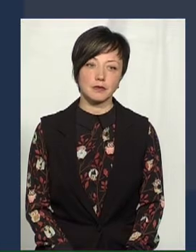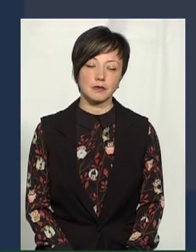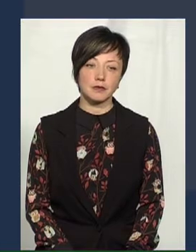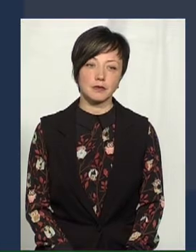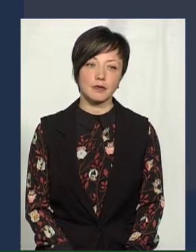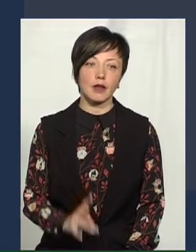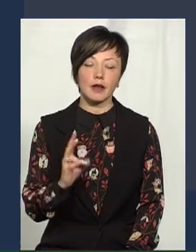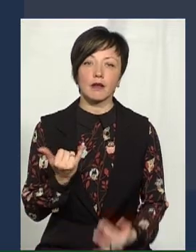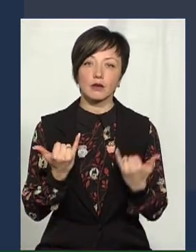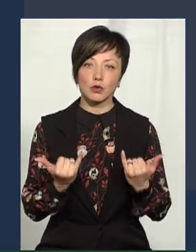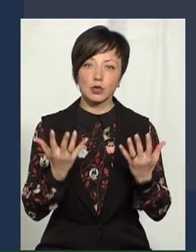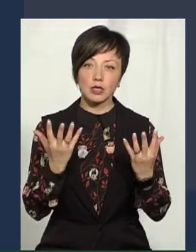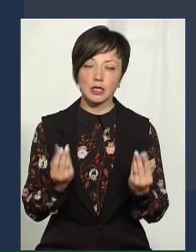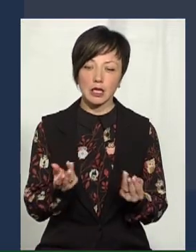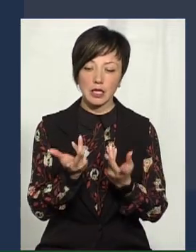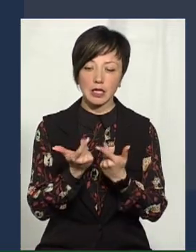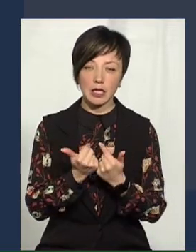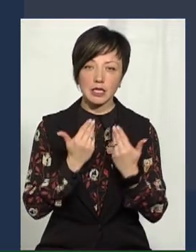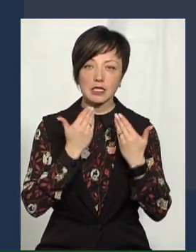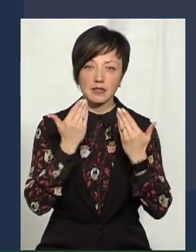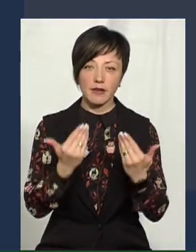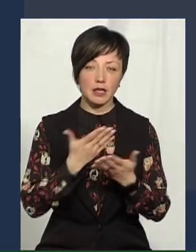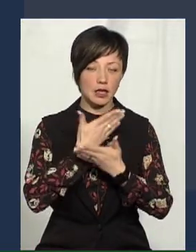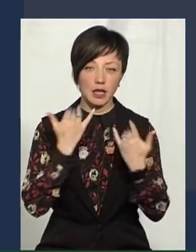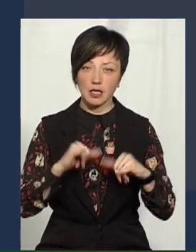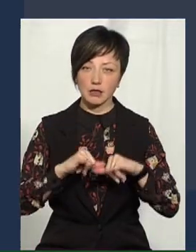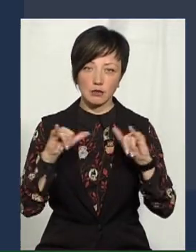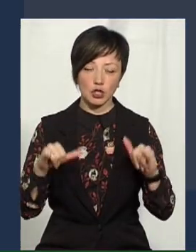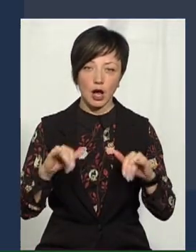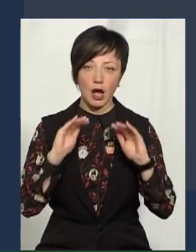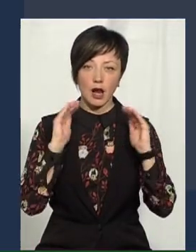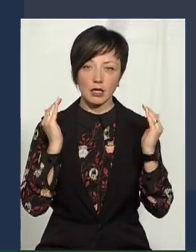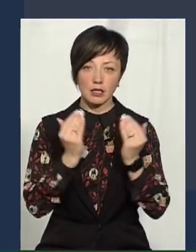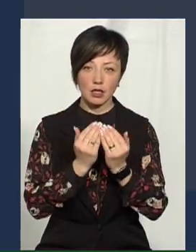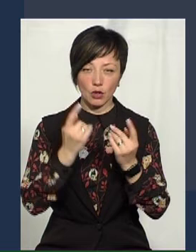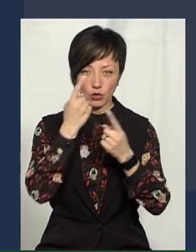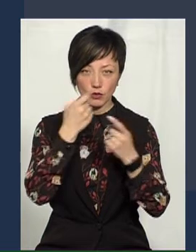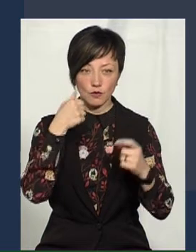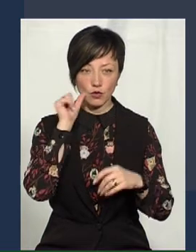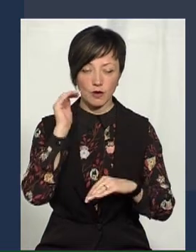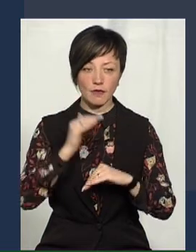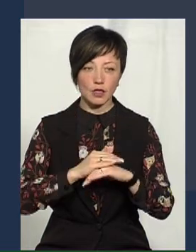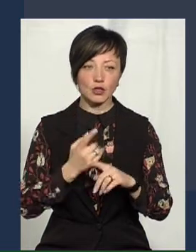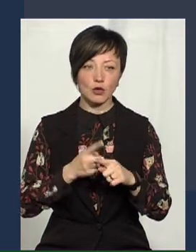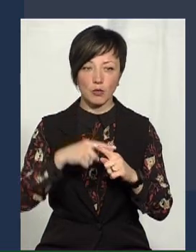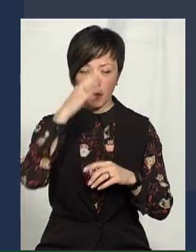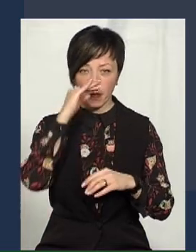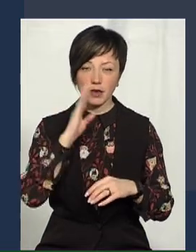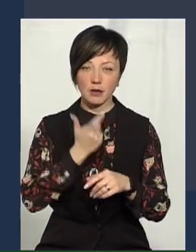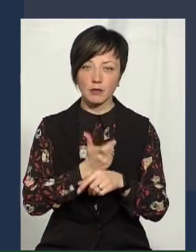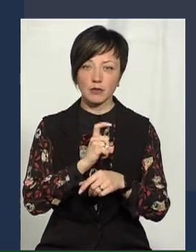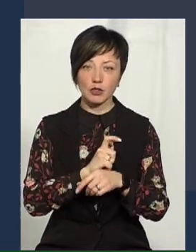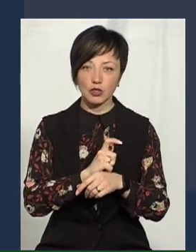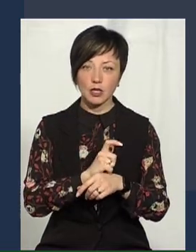На сьогоднішній день кількість звернень не збільшилася, тому що карантин оголосили переважно тільки вчора ввечері, тому сьогодні батьки, напевно, більше